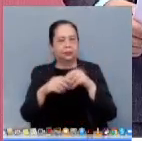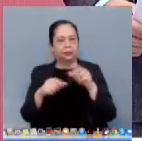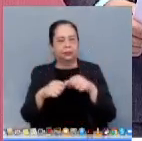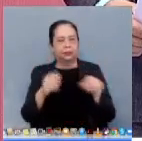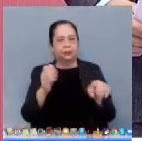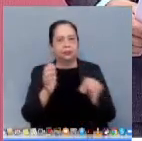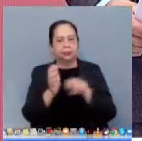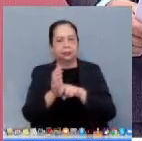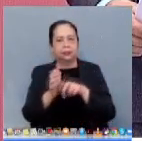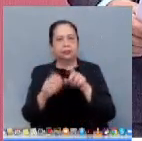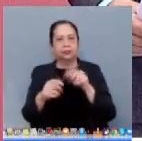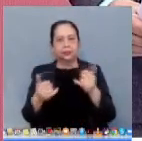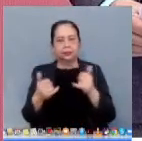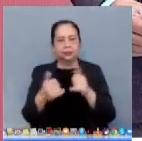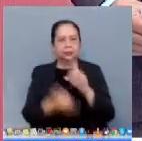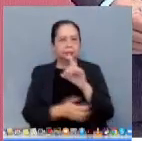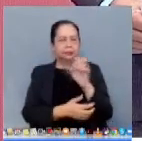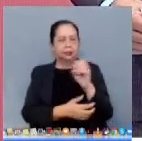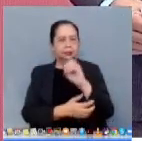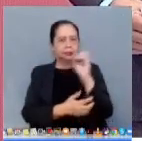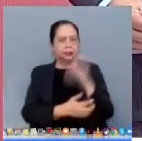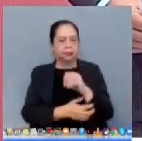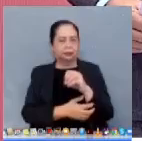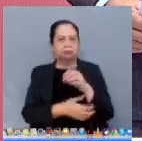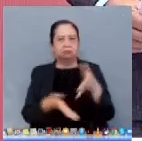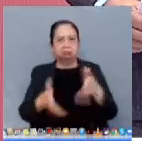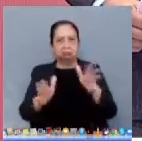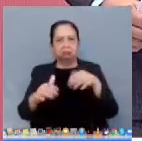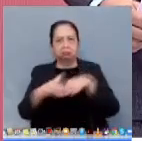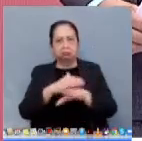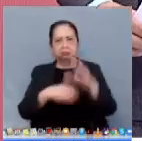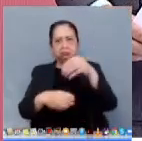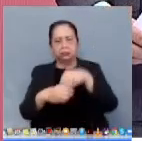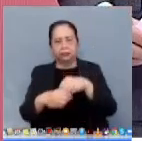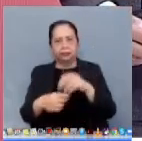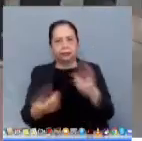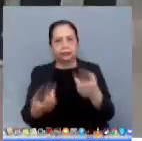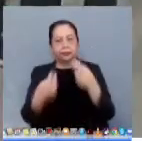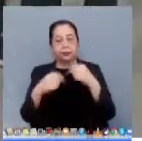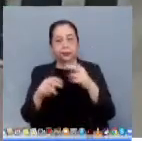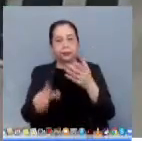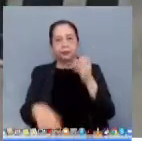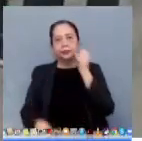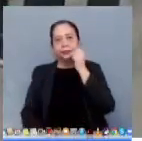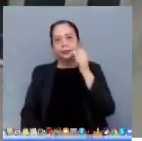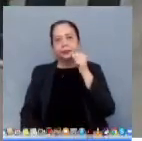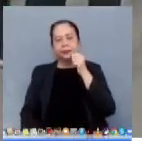ngayon nasa 100% capacity. May unang balita sa Sandra Aguinaldo.